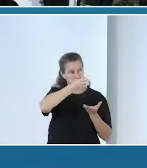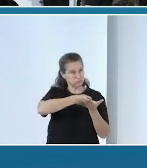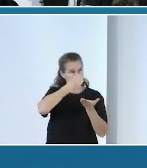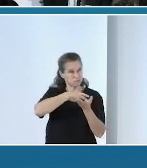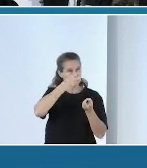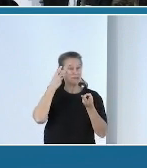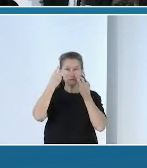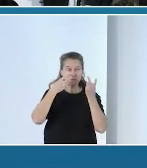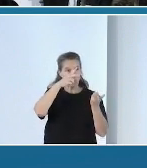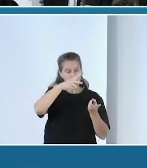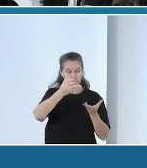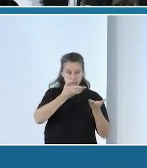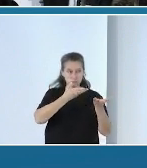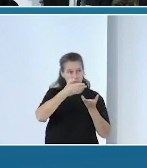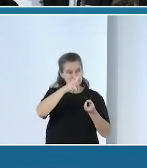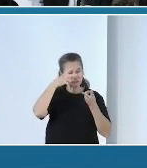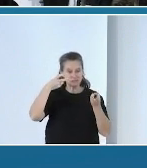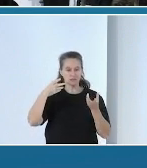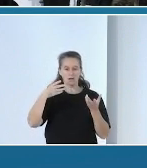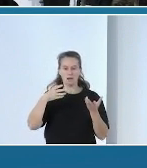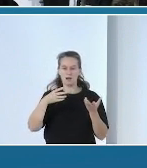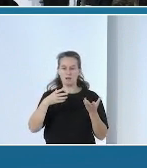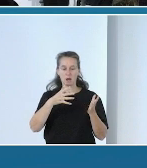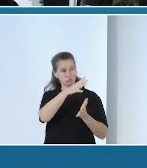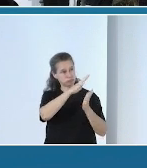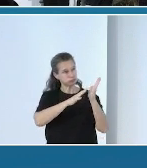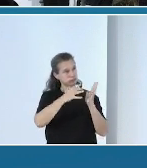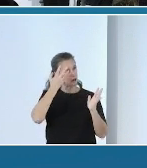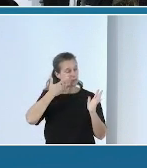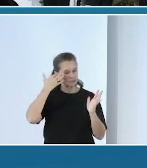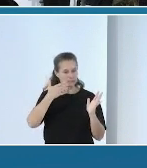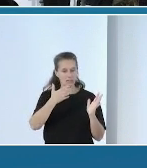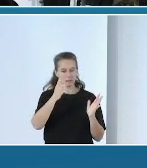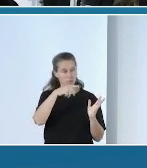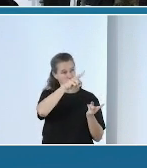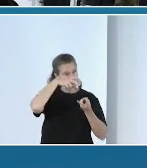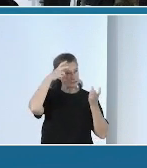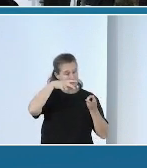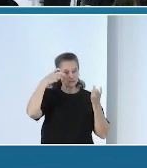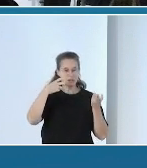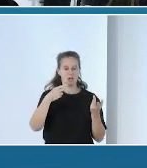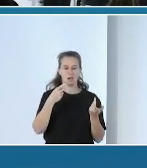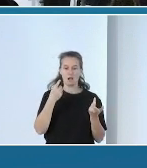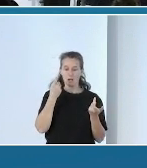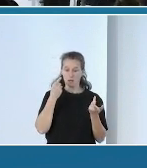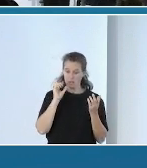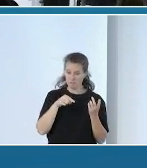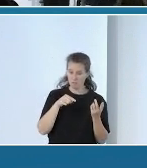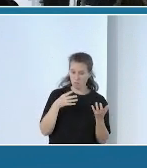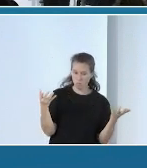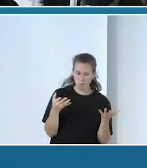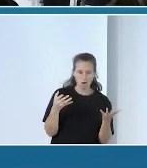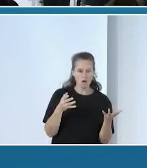dans l'espace d'interlocution, donc la configuration des signes, du LPC, et il doit pouvoir fixer